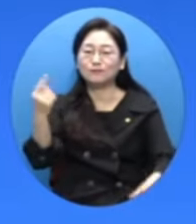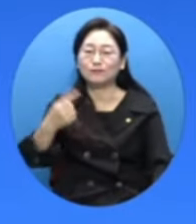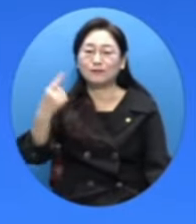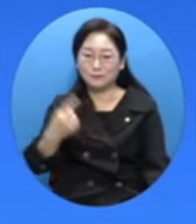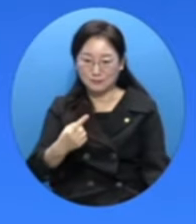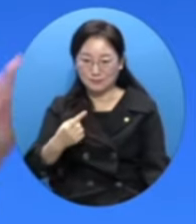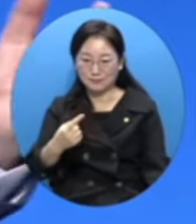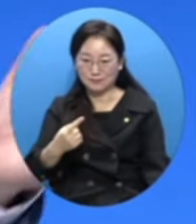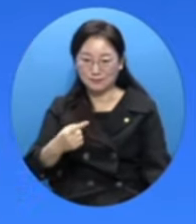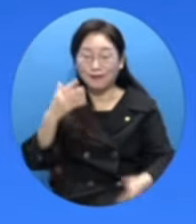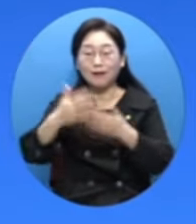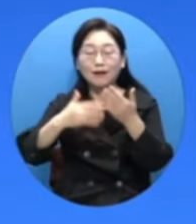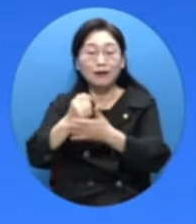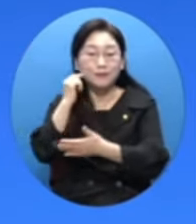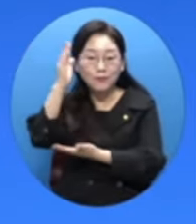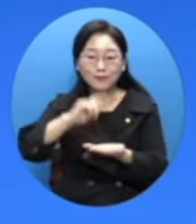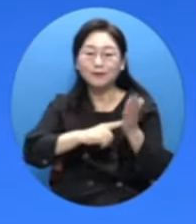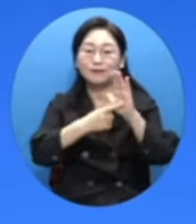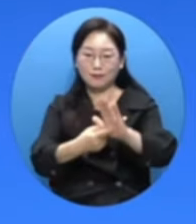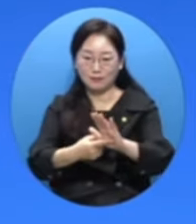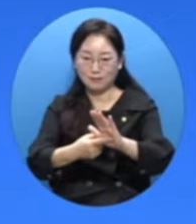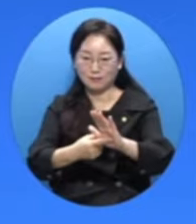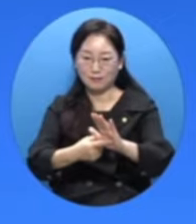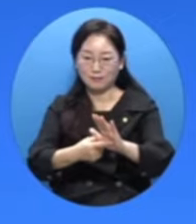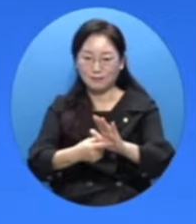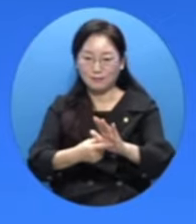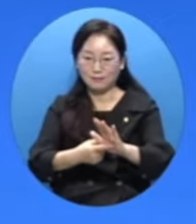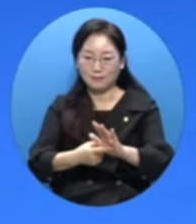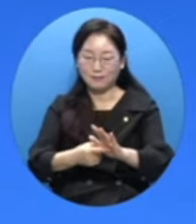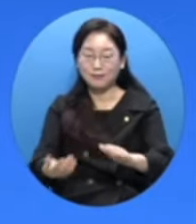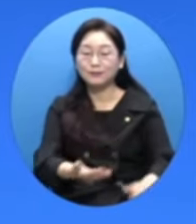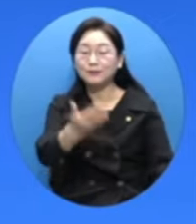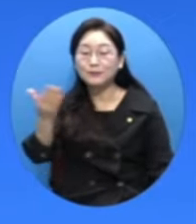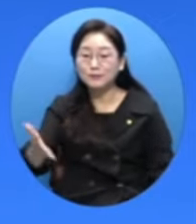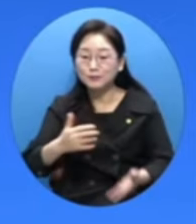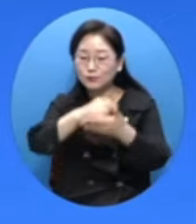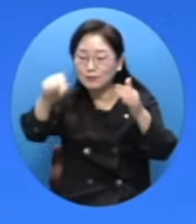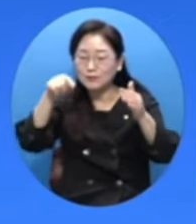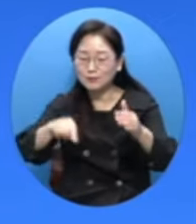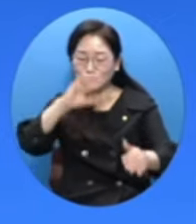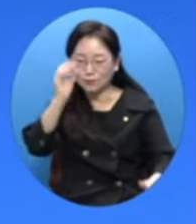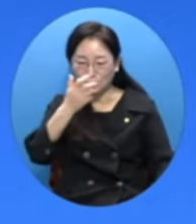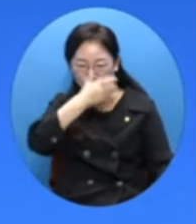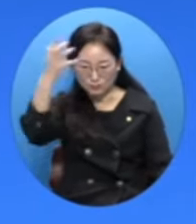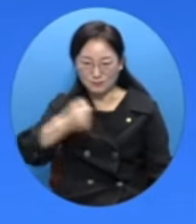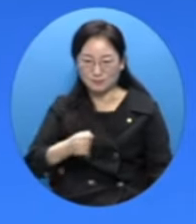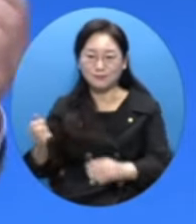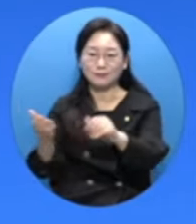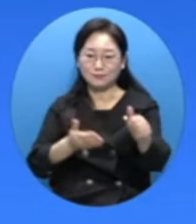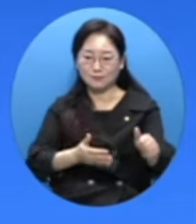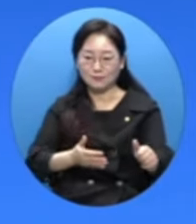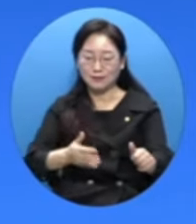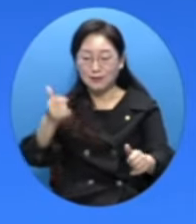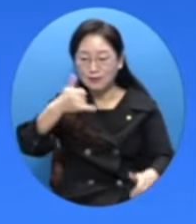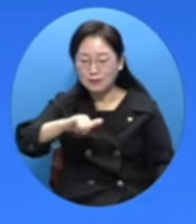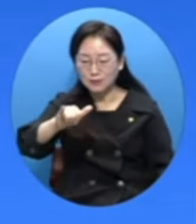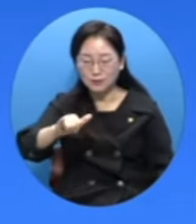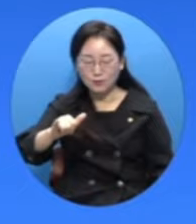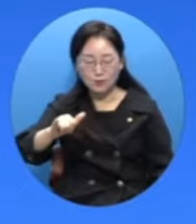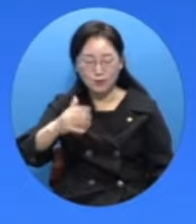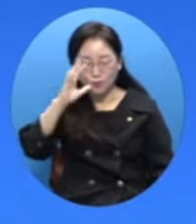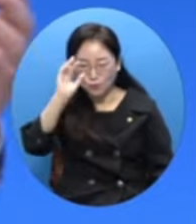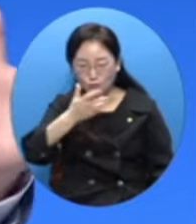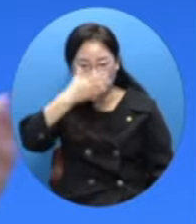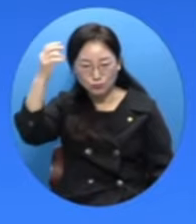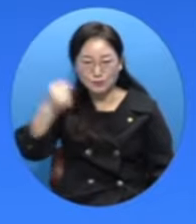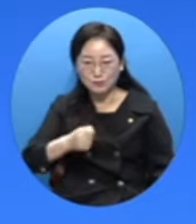것입니다. 하나님의 영광이 우리에게 나타나게 되는 것입니다. 그러므로 여러분 주님 안에서 거룩한 꿈을 가져야 됩니다. 여러분 자녀에 대한 거룩한 꿈을 가지고